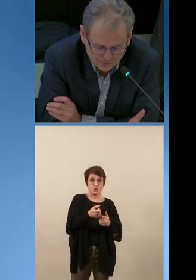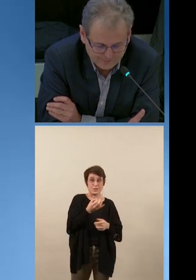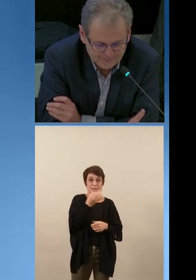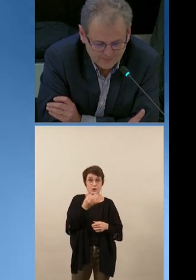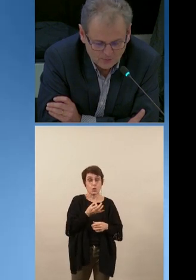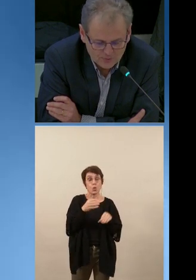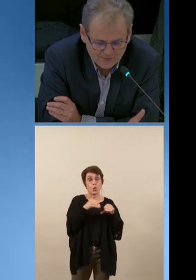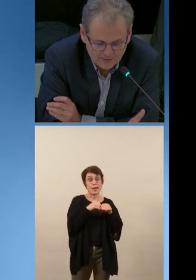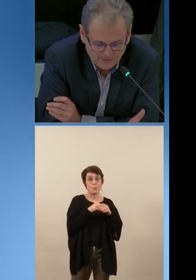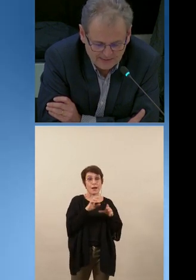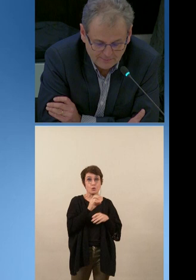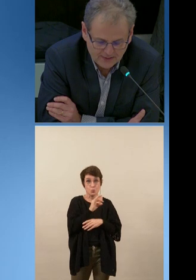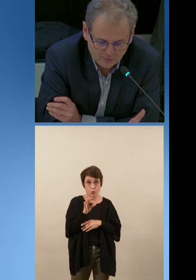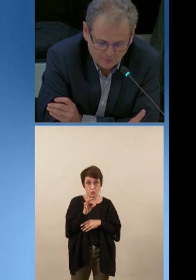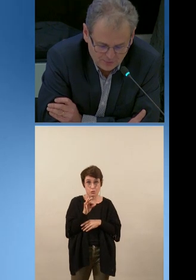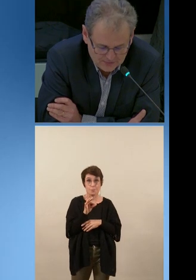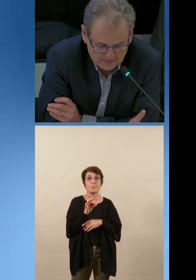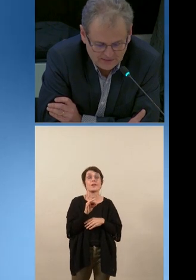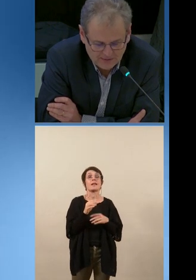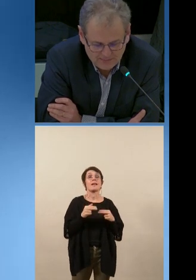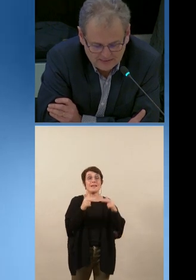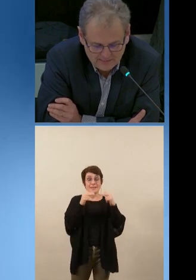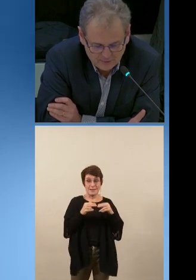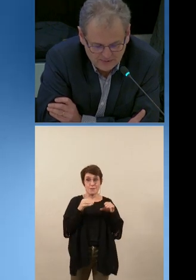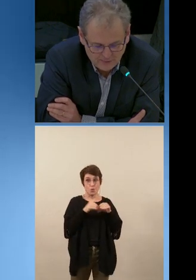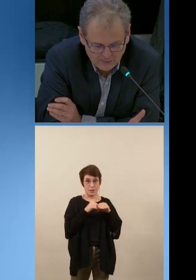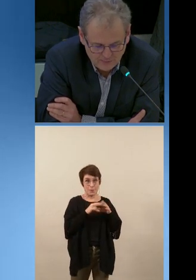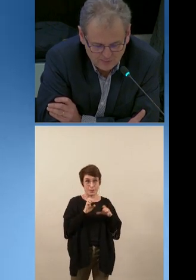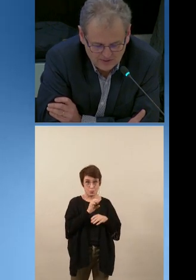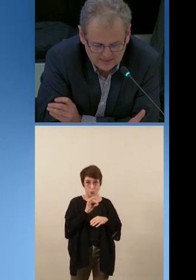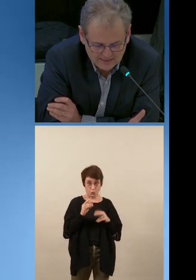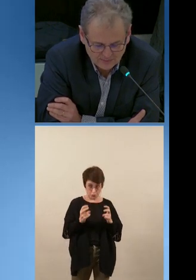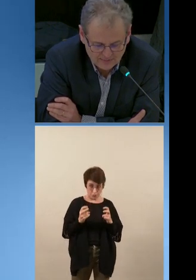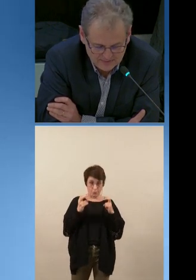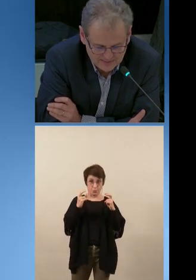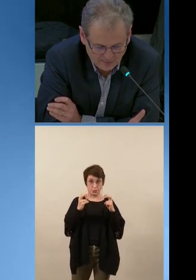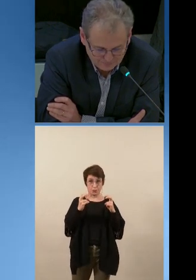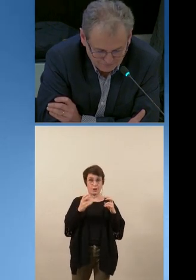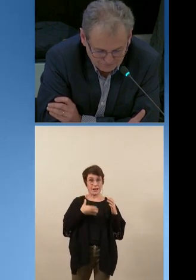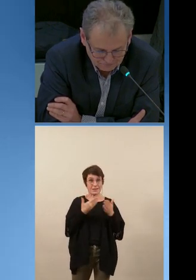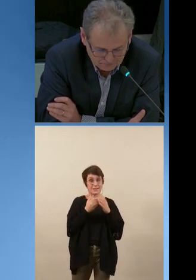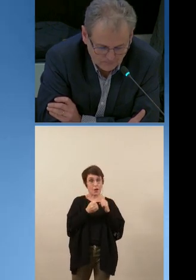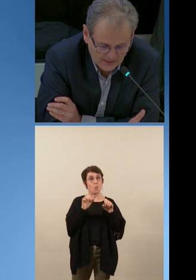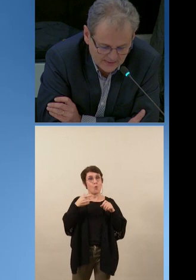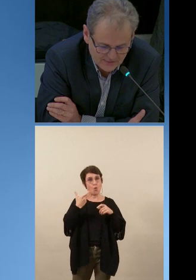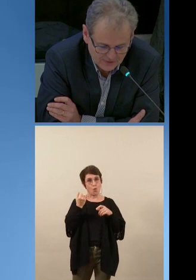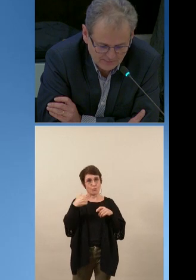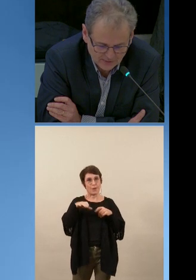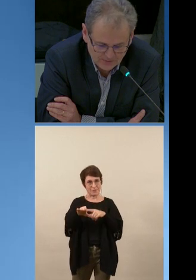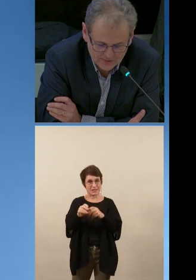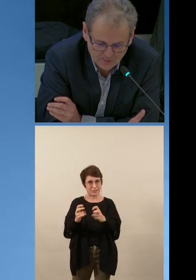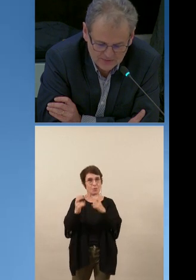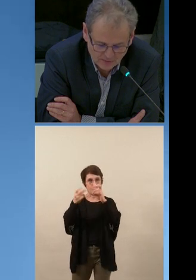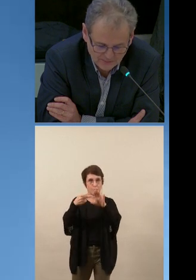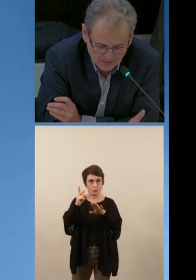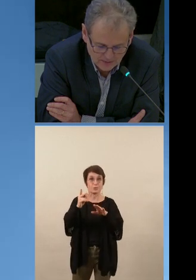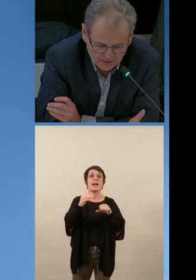brut de niveau élevés d'épargne brut qui permet d'alimenter le le budget de la section d'investissement et un niveau d'épargne